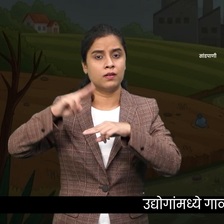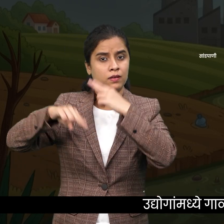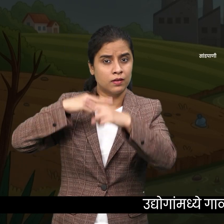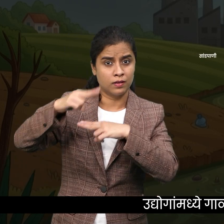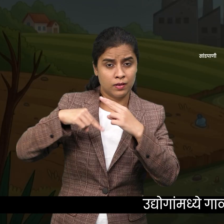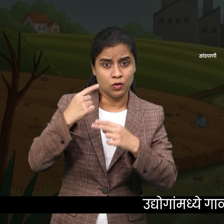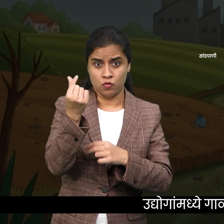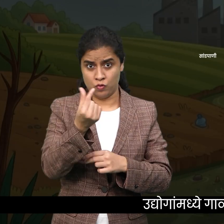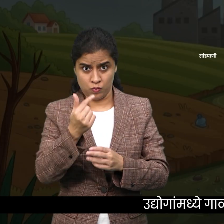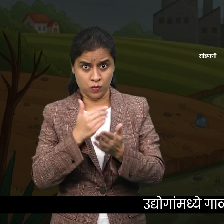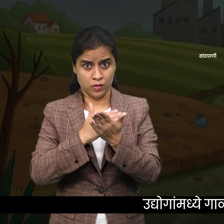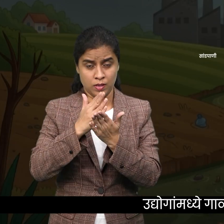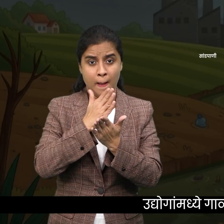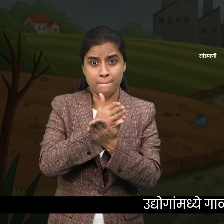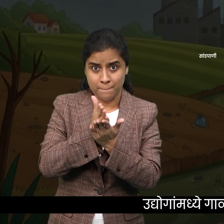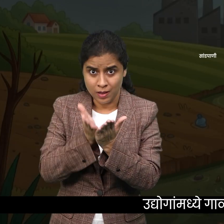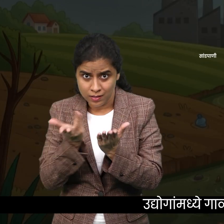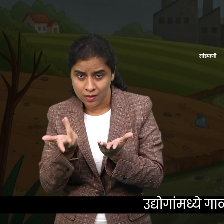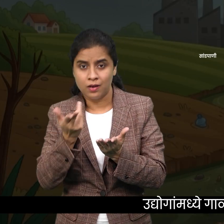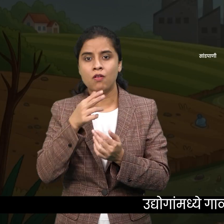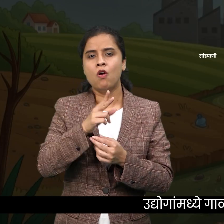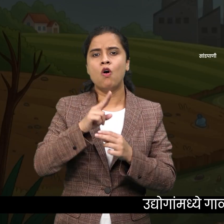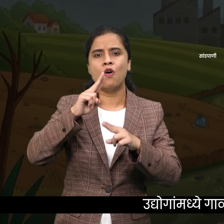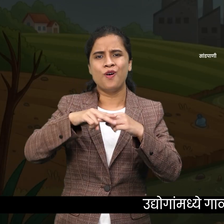उद्योगांमध्ये गाळणे आणि अवसादन करणे,